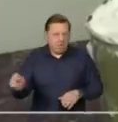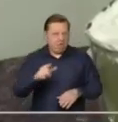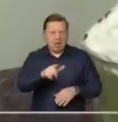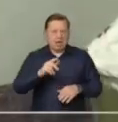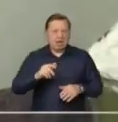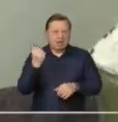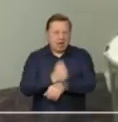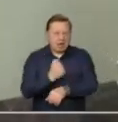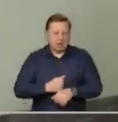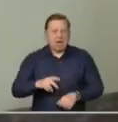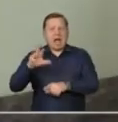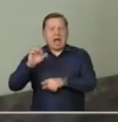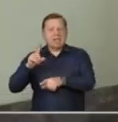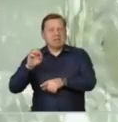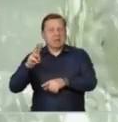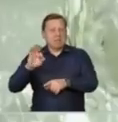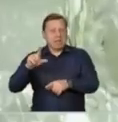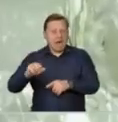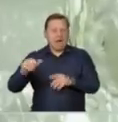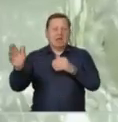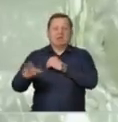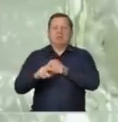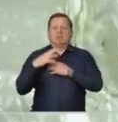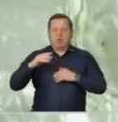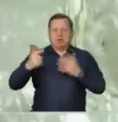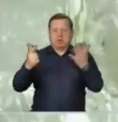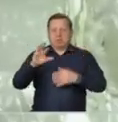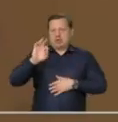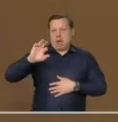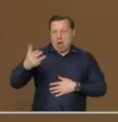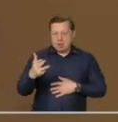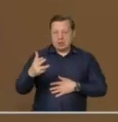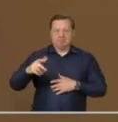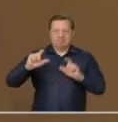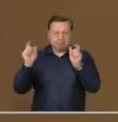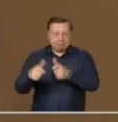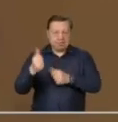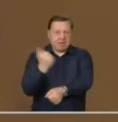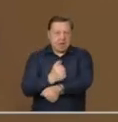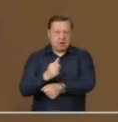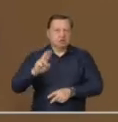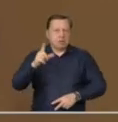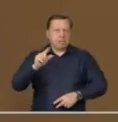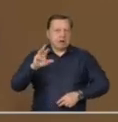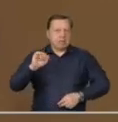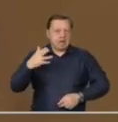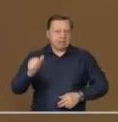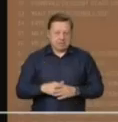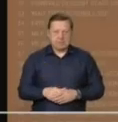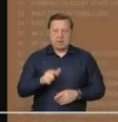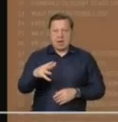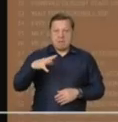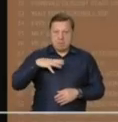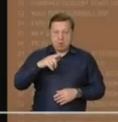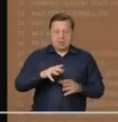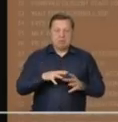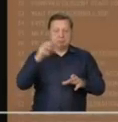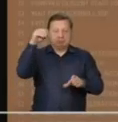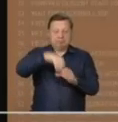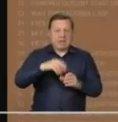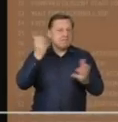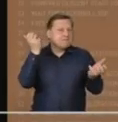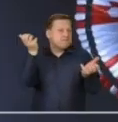w Antwerpii 7 ton kokainy ukryto w drewnianych blokach, które przypłynęły z Panamy. Ukryta wiadomość poleciała na Marsa razem z łazikiem Perseverance.